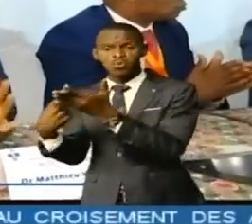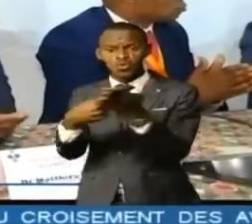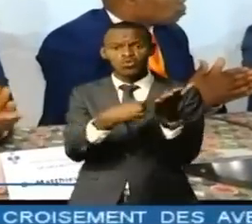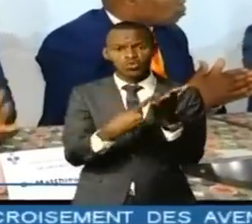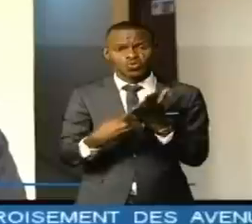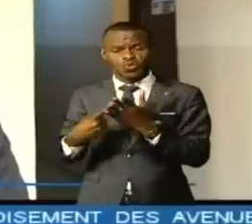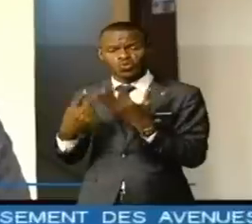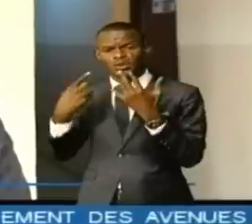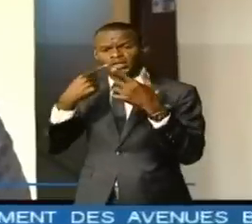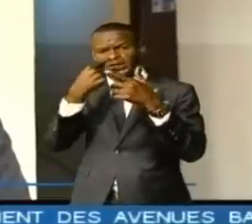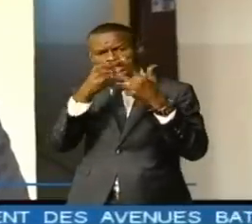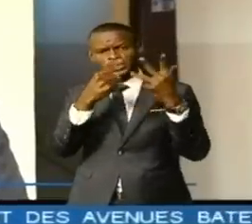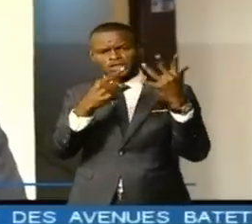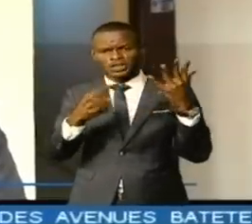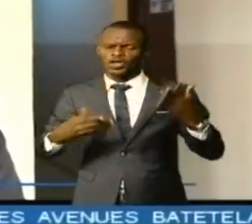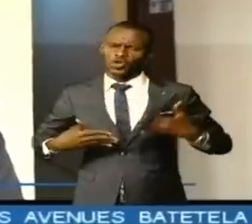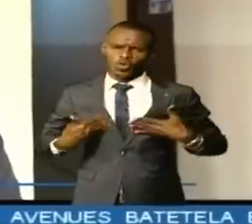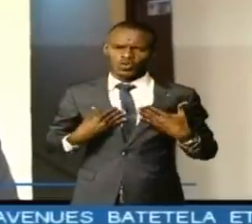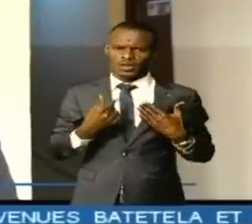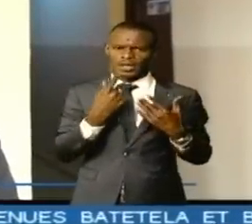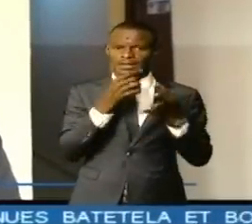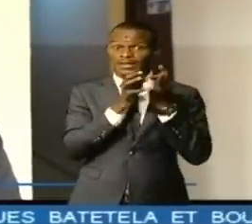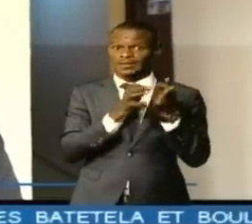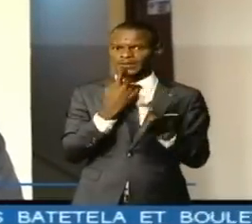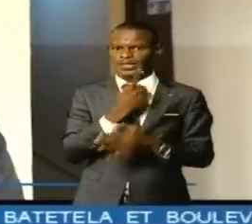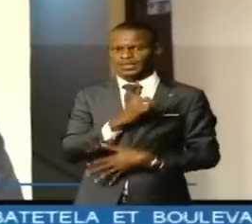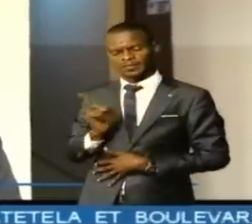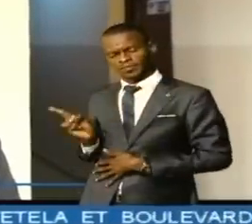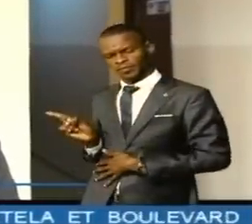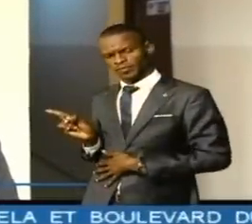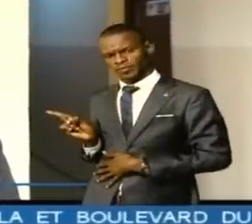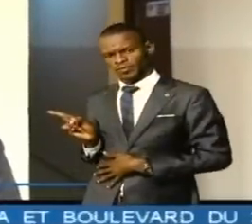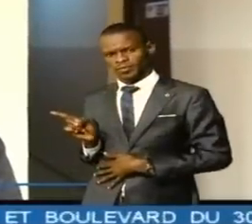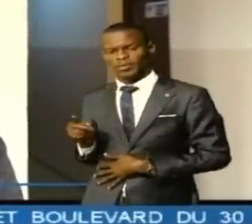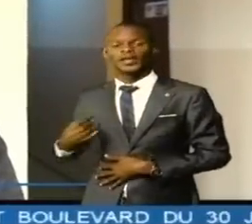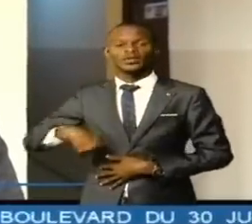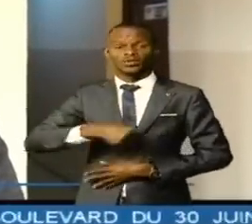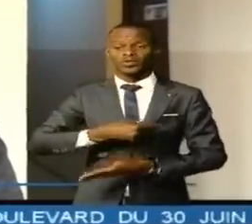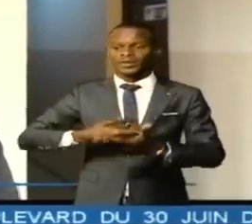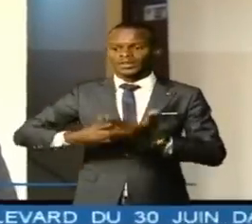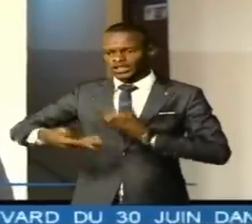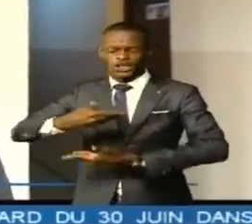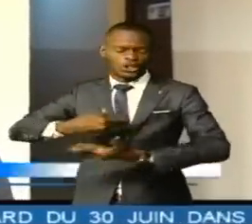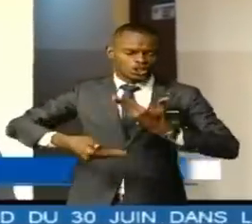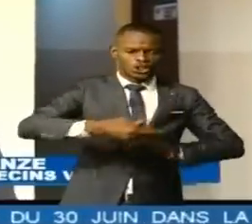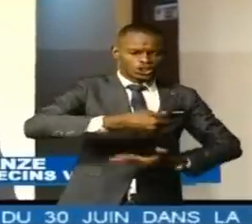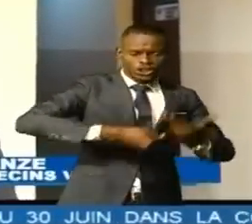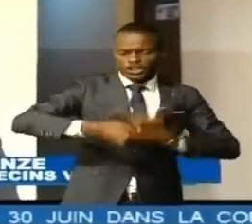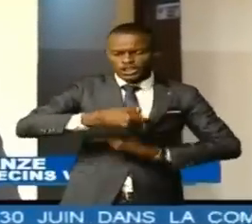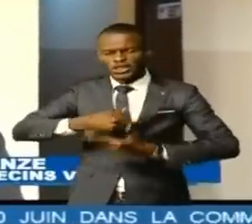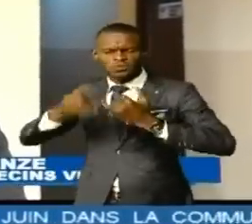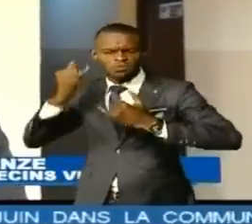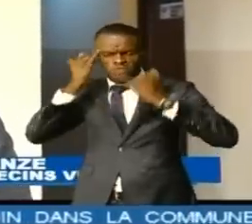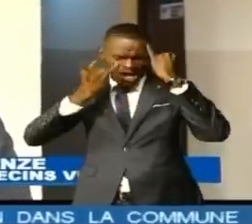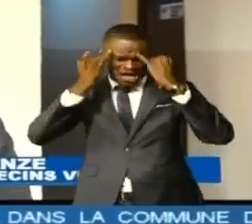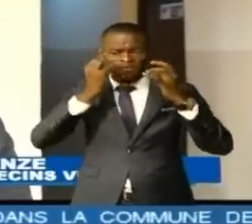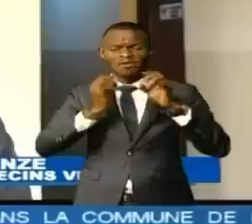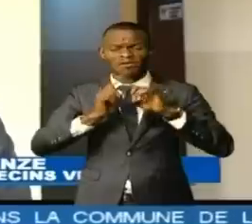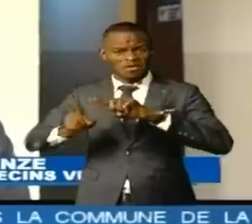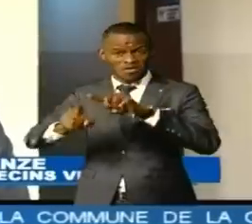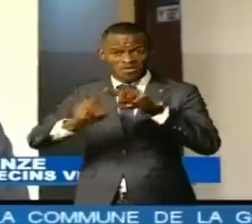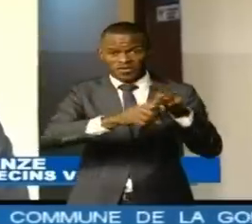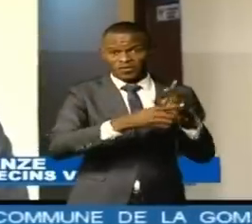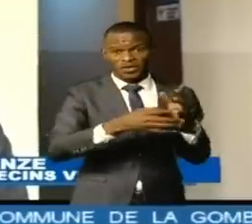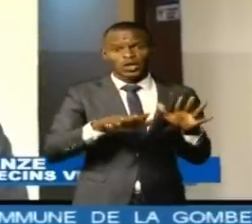avons échangé suffisamment sur le cursus de formation de médecins vétérinaires dans notre pays et nous